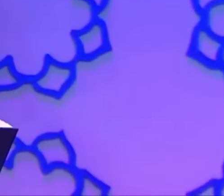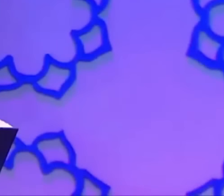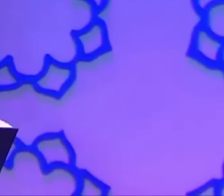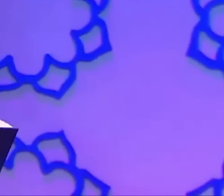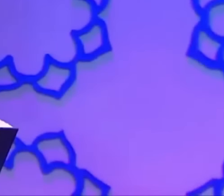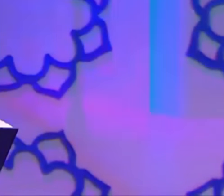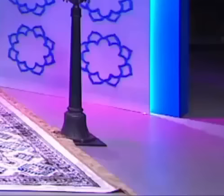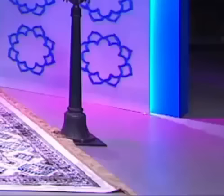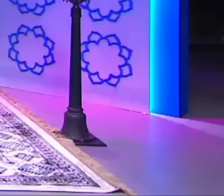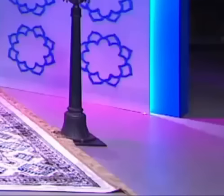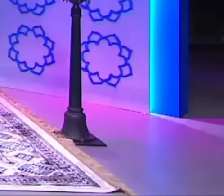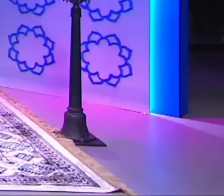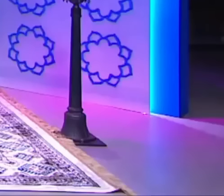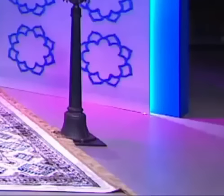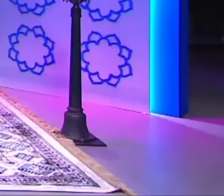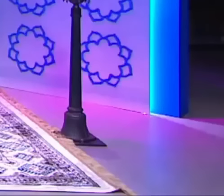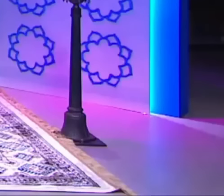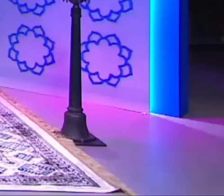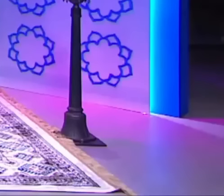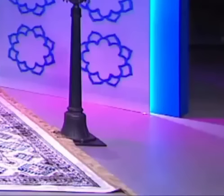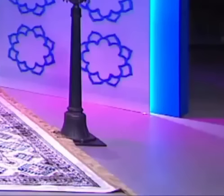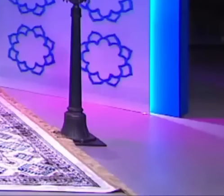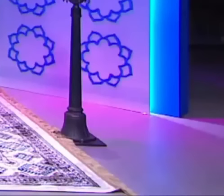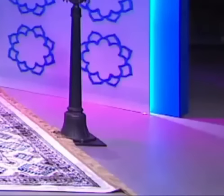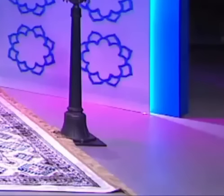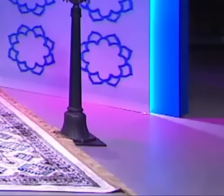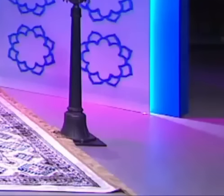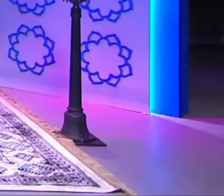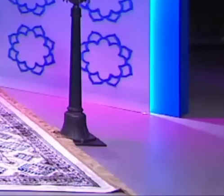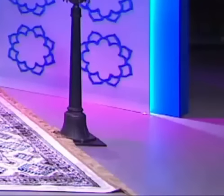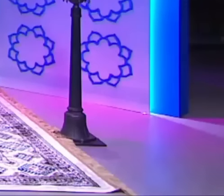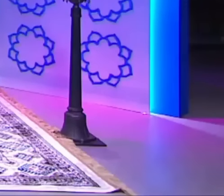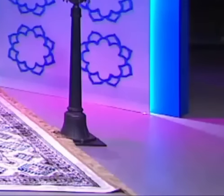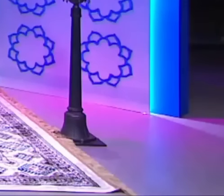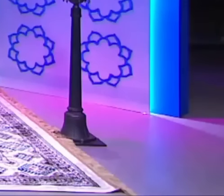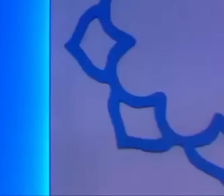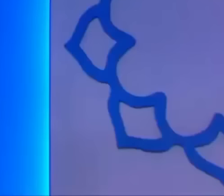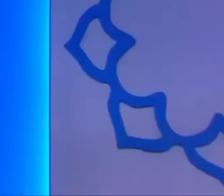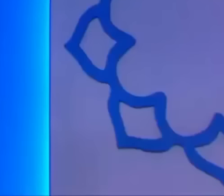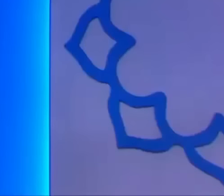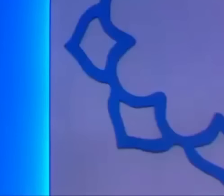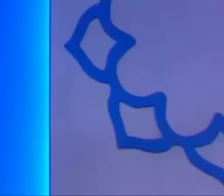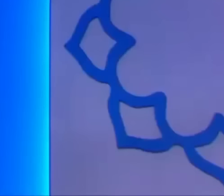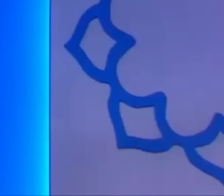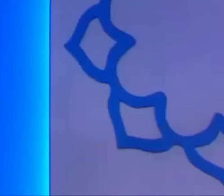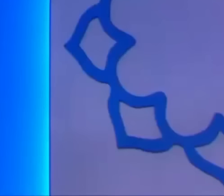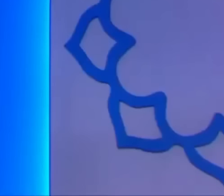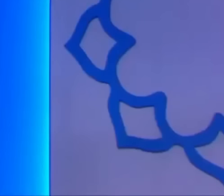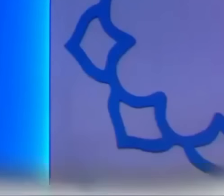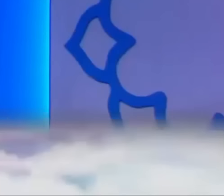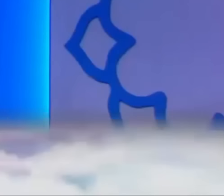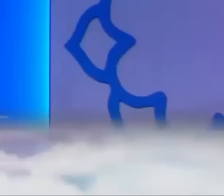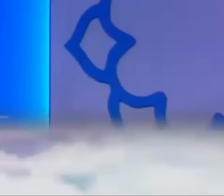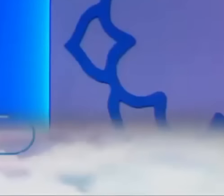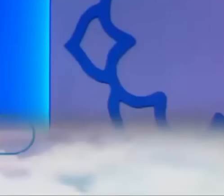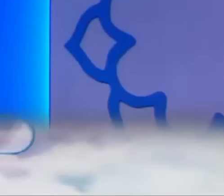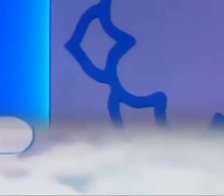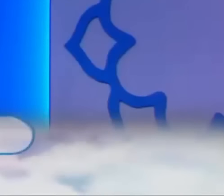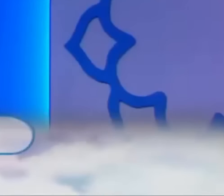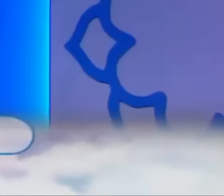ataupun tidak Bagaimana oke memang biasa ditanya yaitu pada awal-awal kopi dulu kalau tuan-tuan perempuan